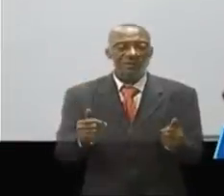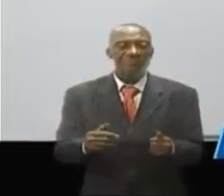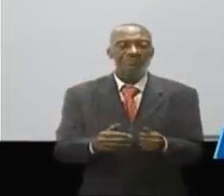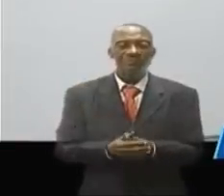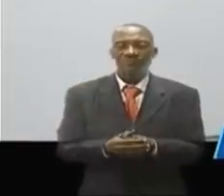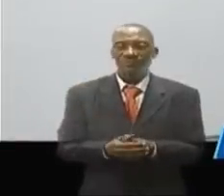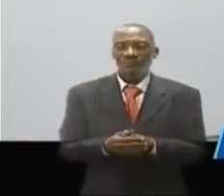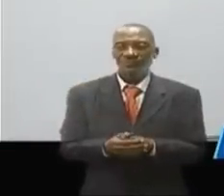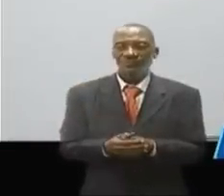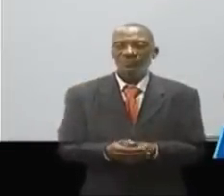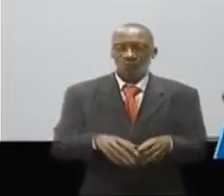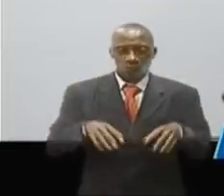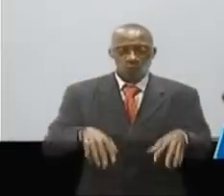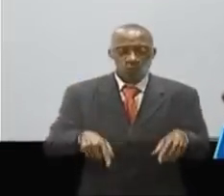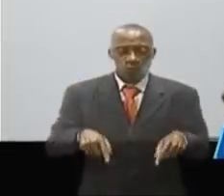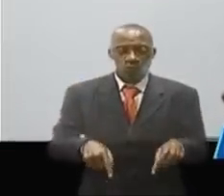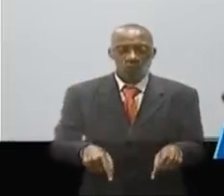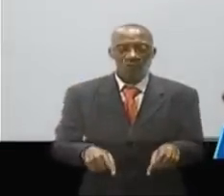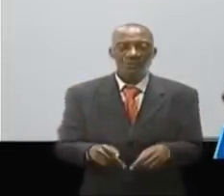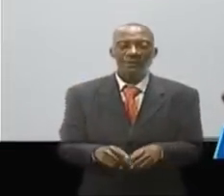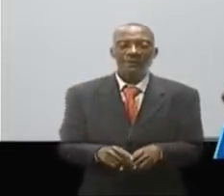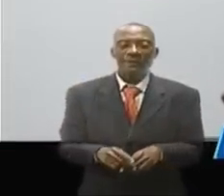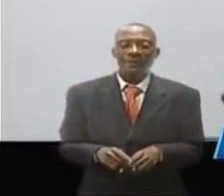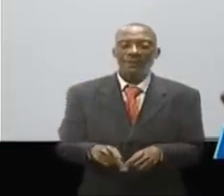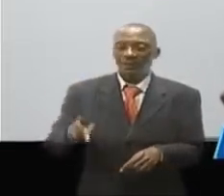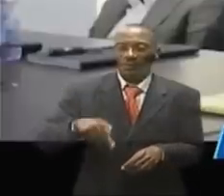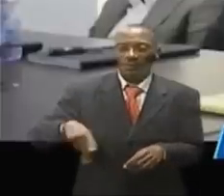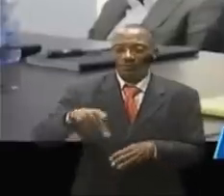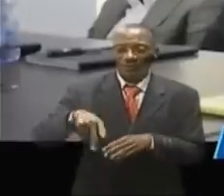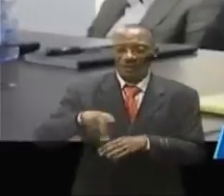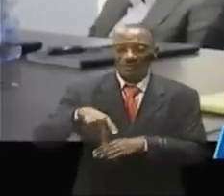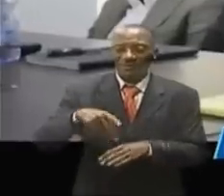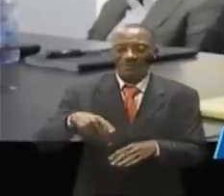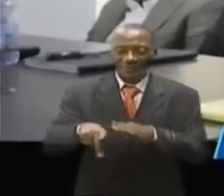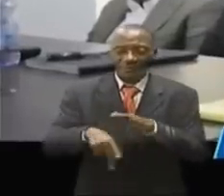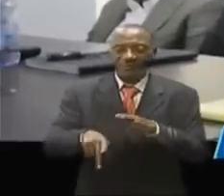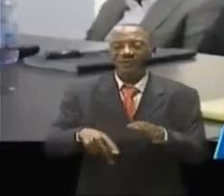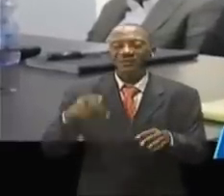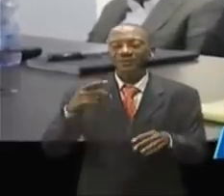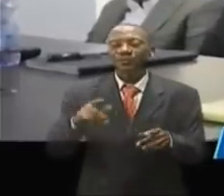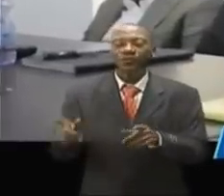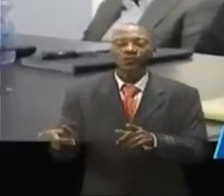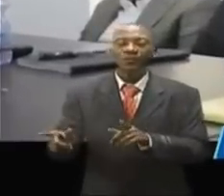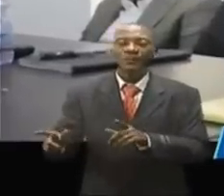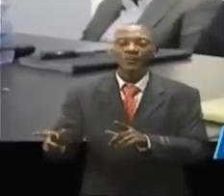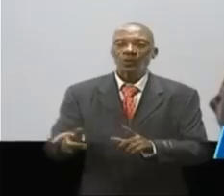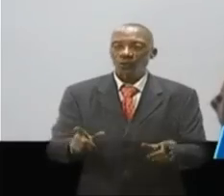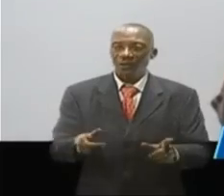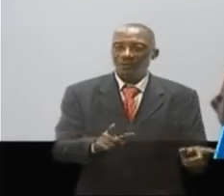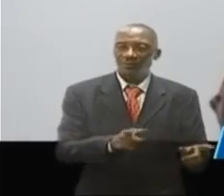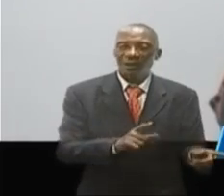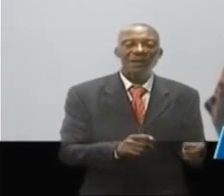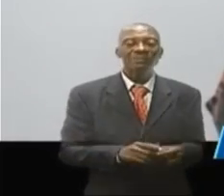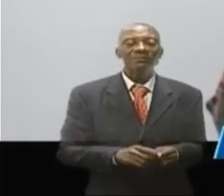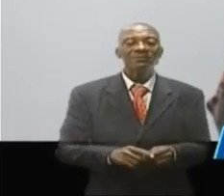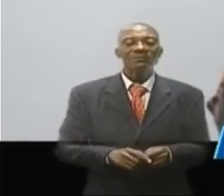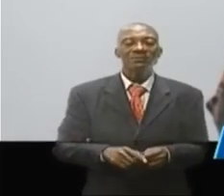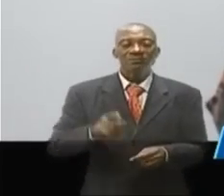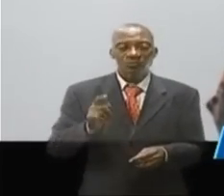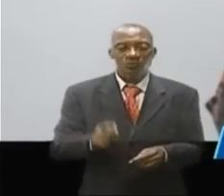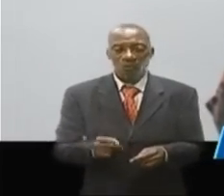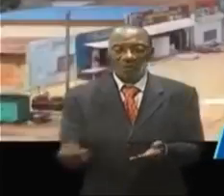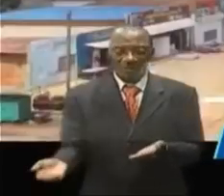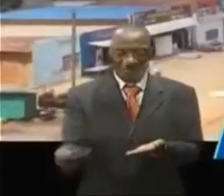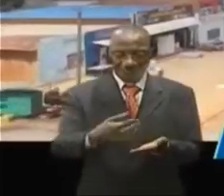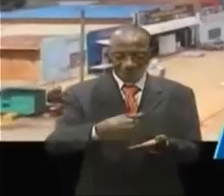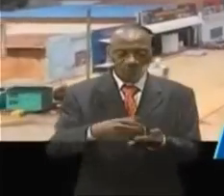Aujourd'hui, la province de Dalaba a voulu premièrement vous montrer ce qu'elle fait avec